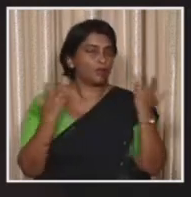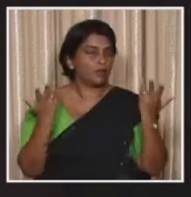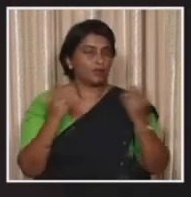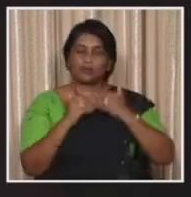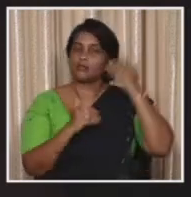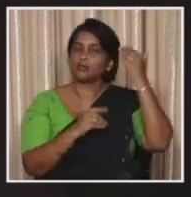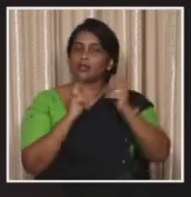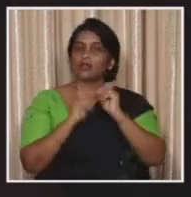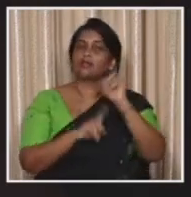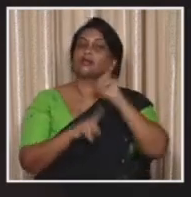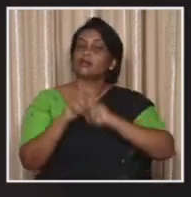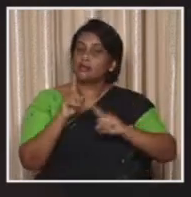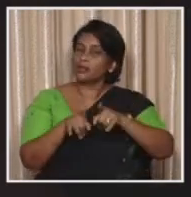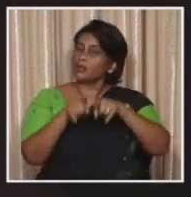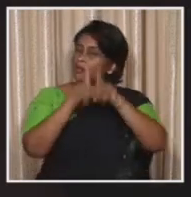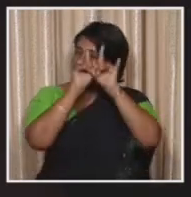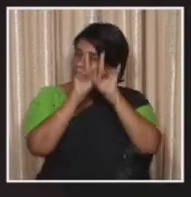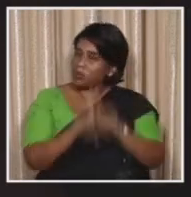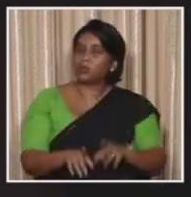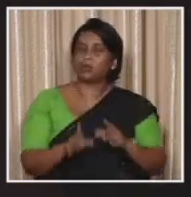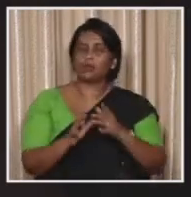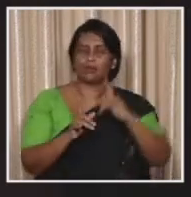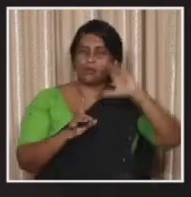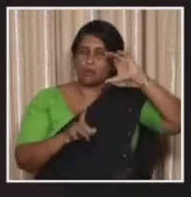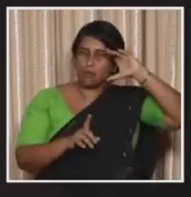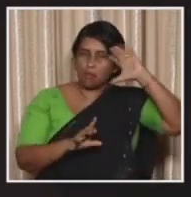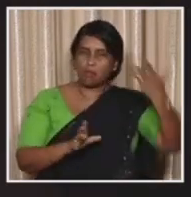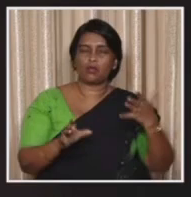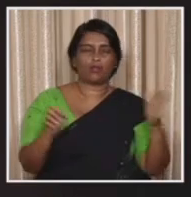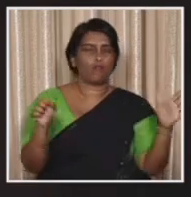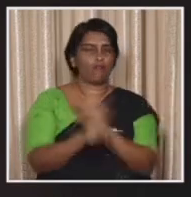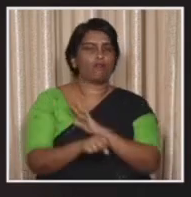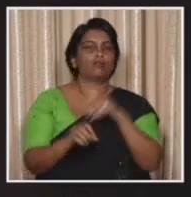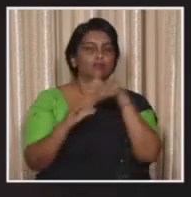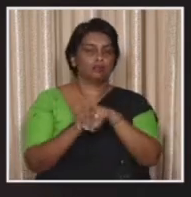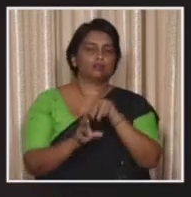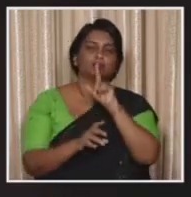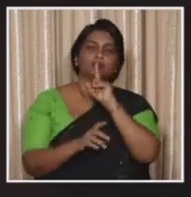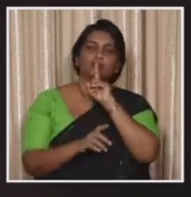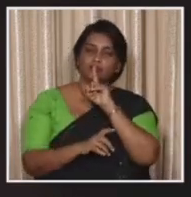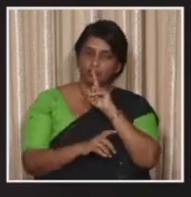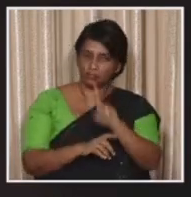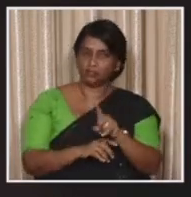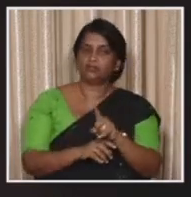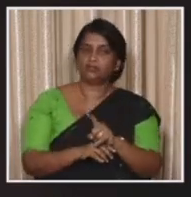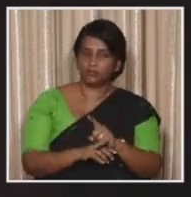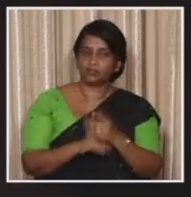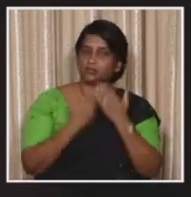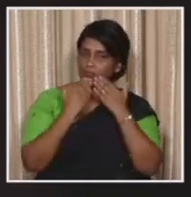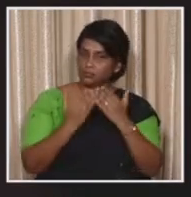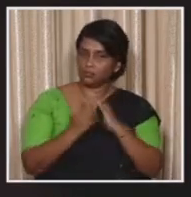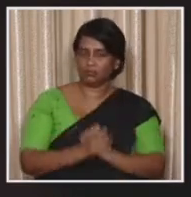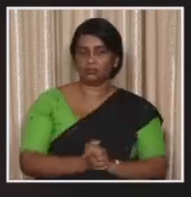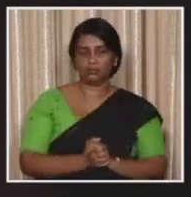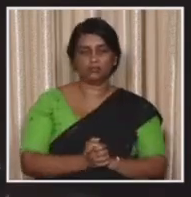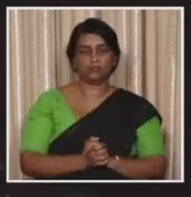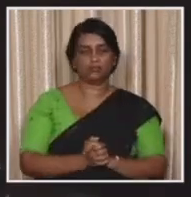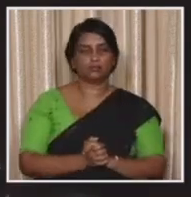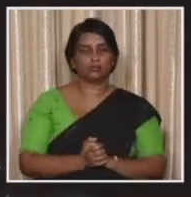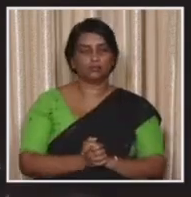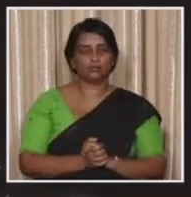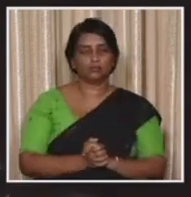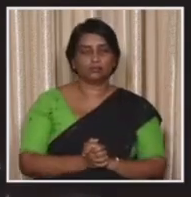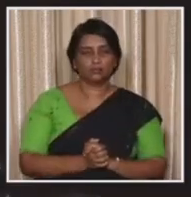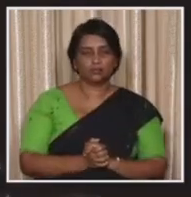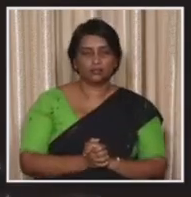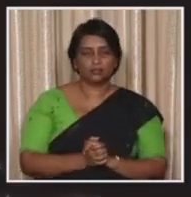ඊළඟ පාර්ලිමේන්තුවත් මීට වැඩිය මැට්ටුන්ගෙන් පිරිච්ච පාර්ලිමේන්තුවක් වෙනවා නිසයි කියන එක මා විශ්වාස කරනවා බොහොම ස්තුතියි කාලය ලබා දුන්නා බොහොම ස්තුතියි